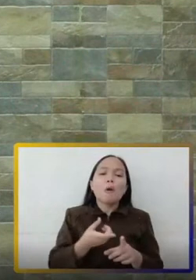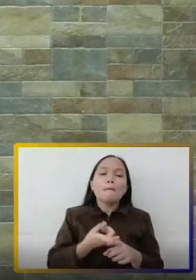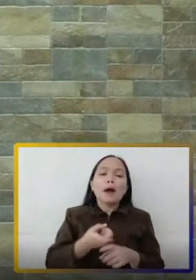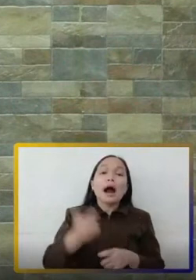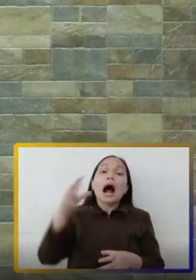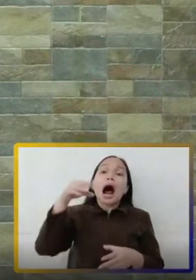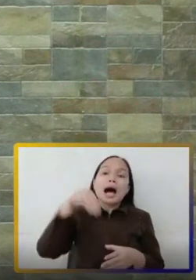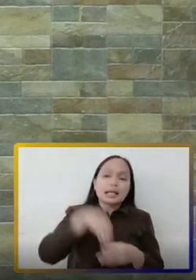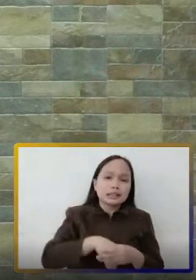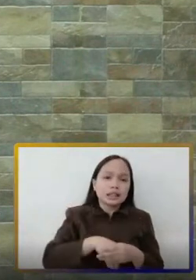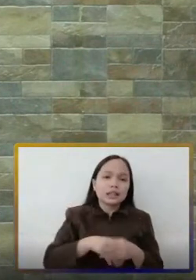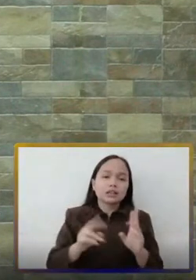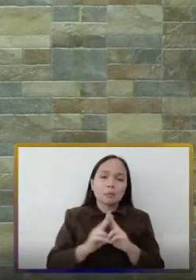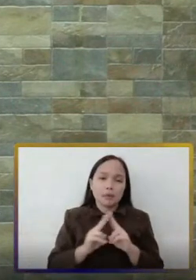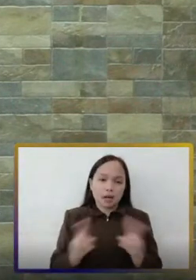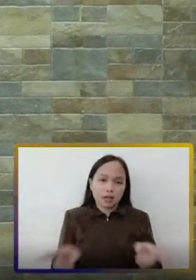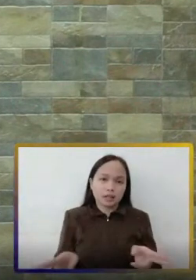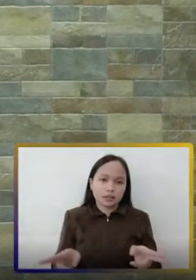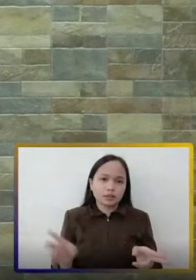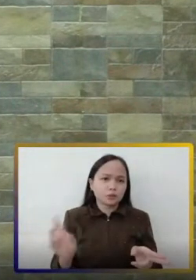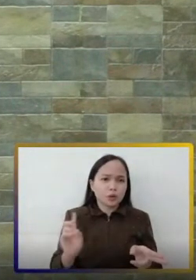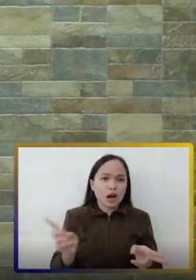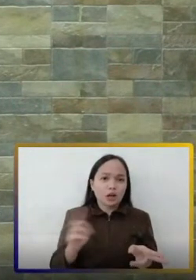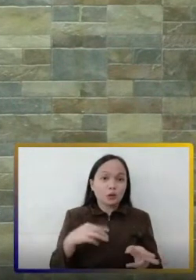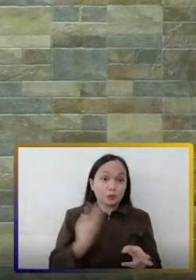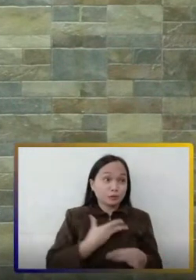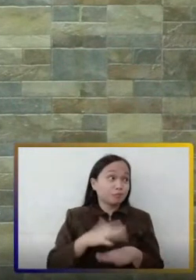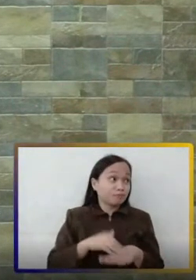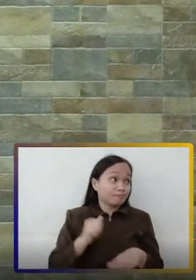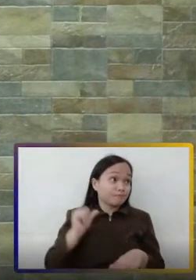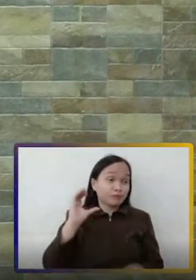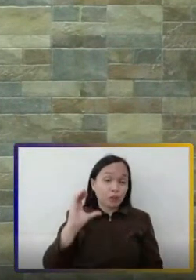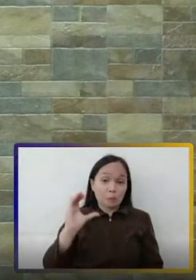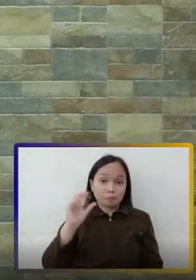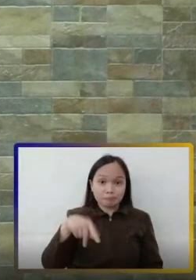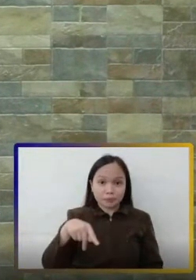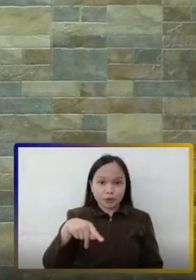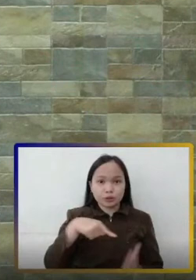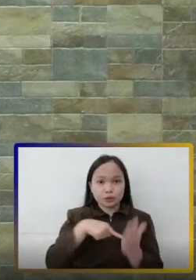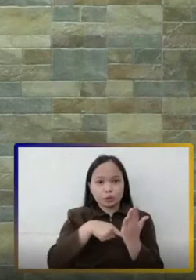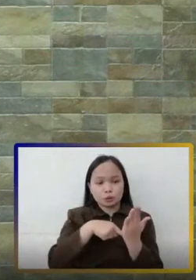home. And that's what we call cell phone.